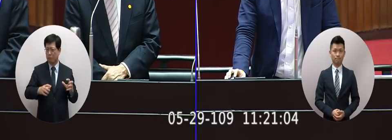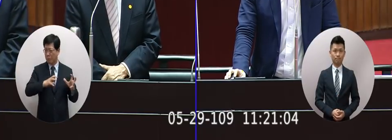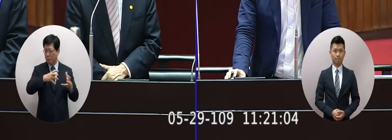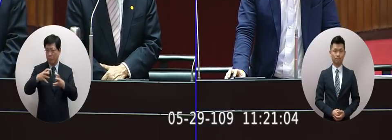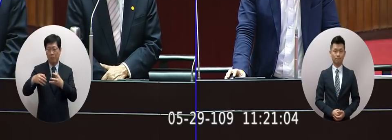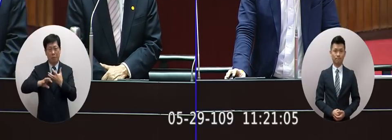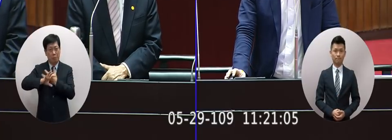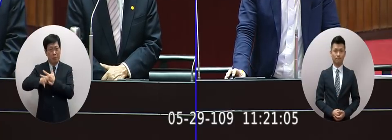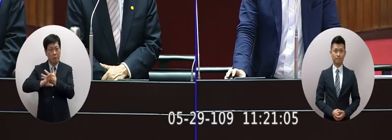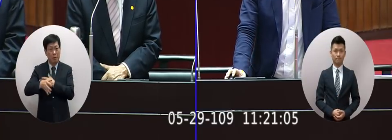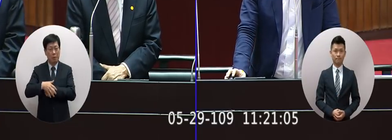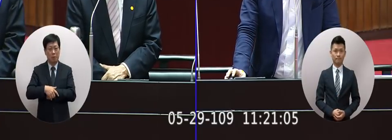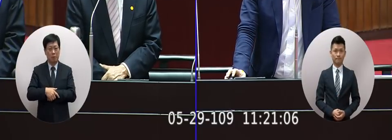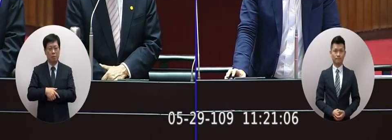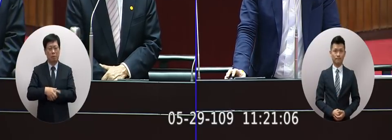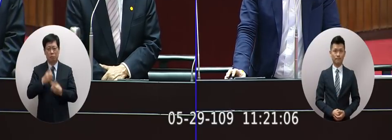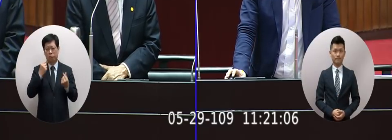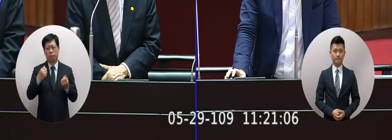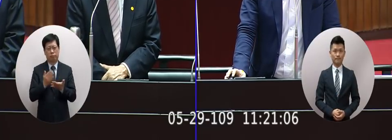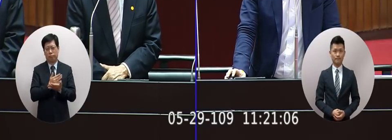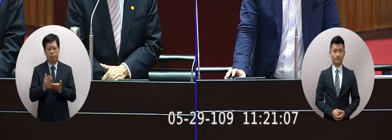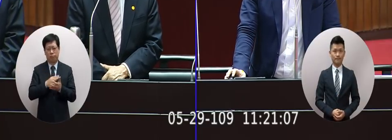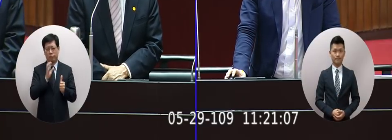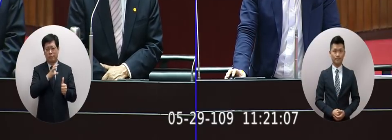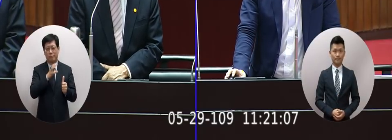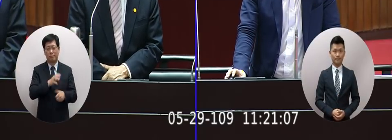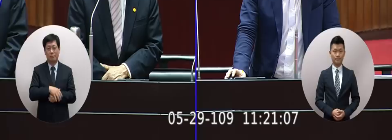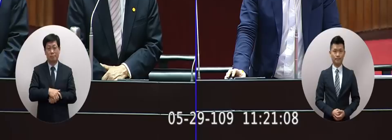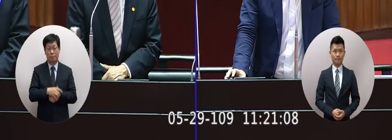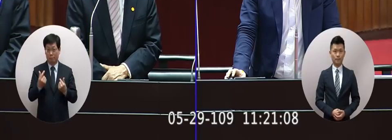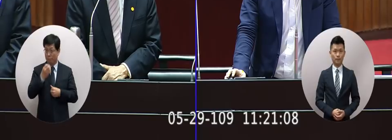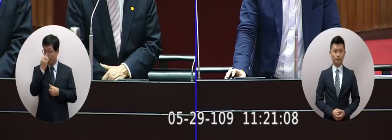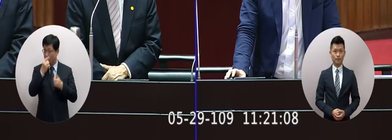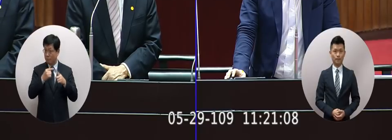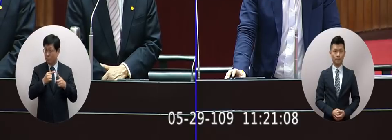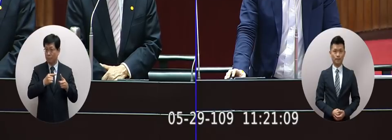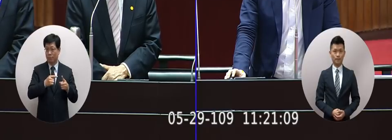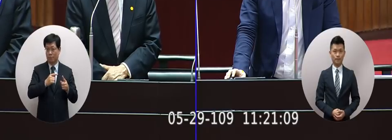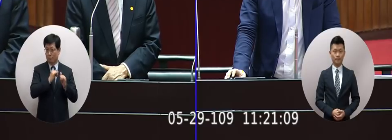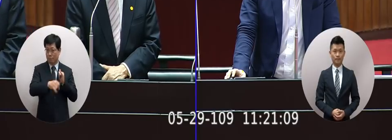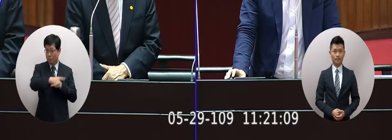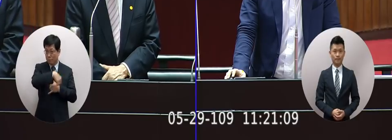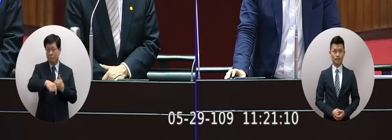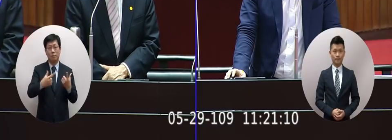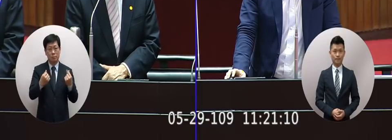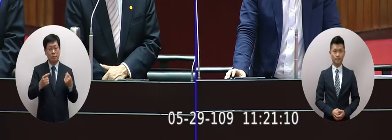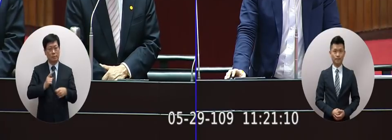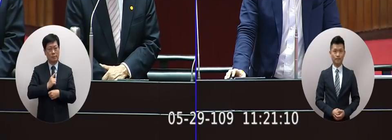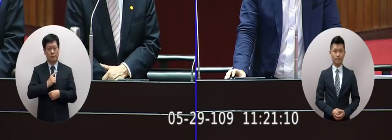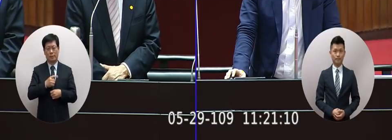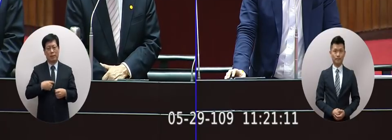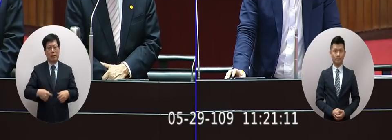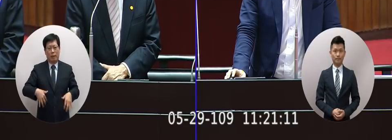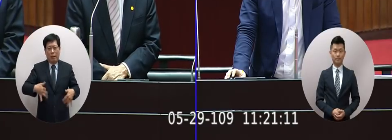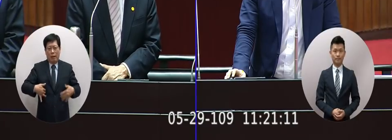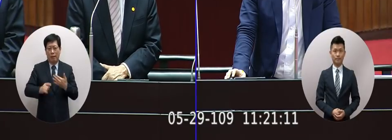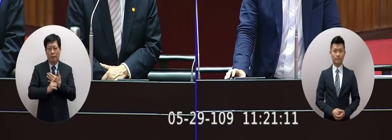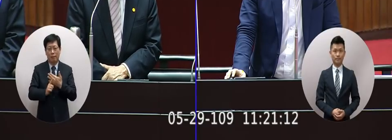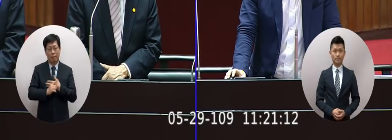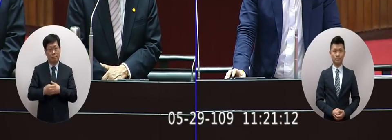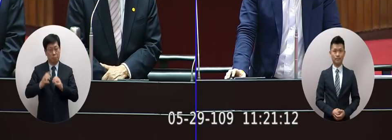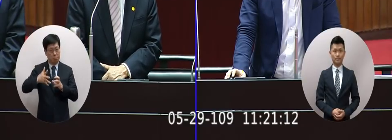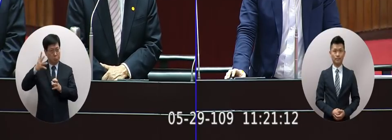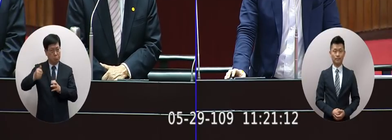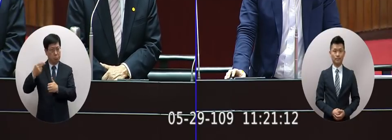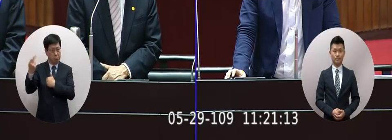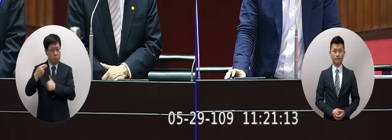界真侪国家谴责，啊，香港人嘛人心惶惶，所以总统